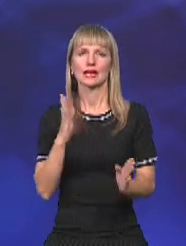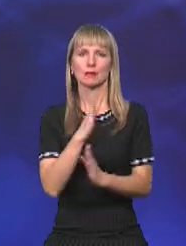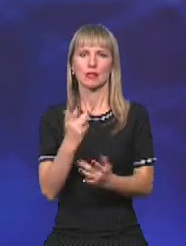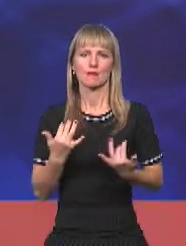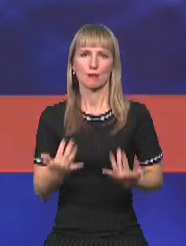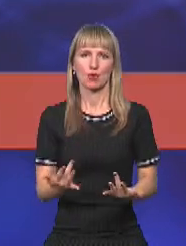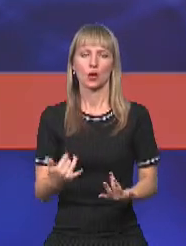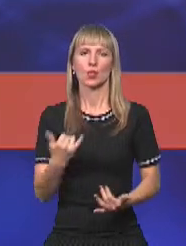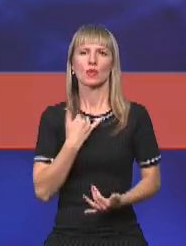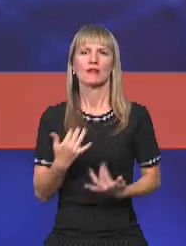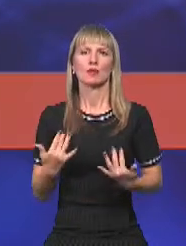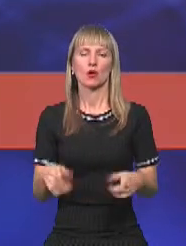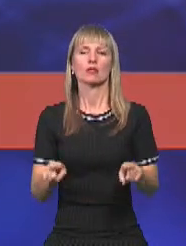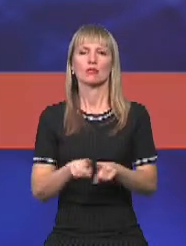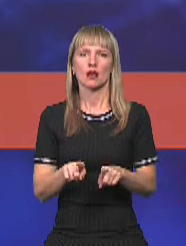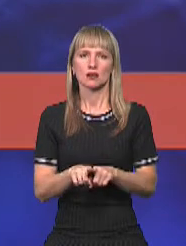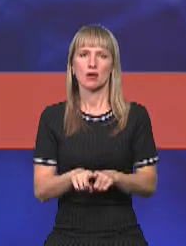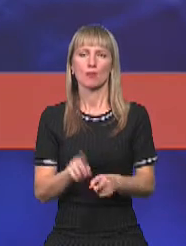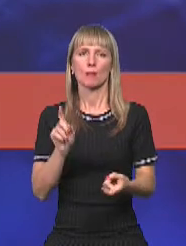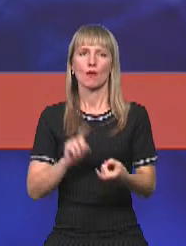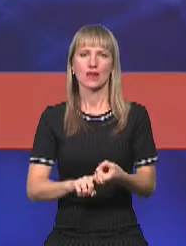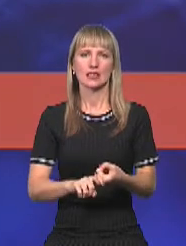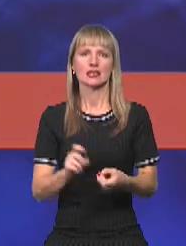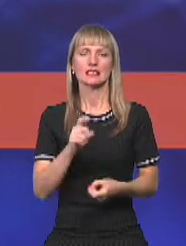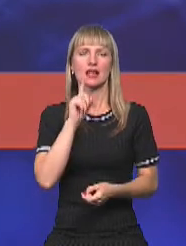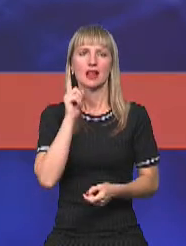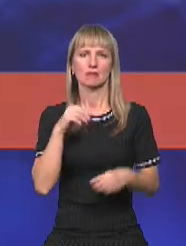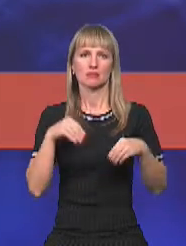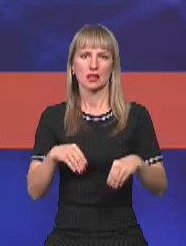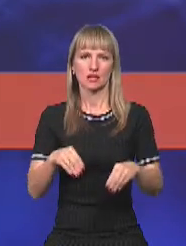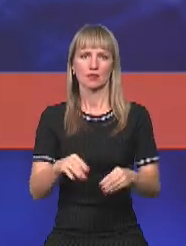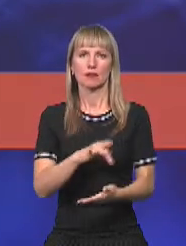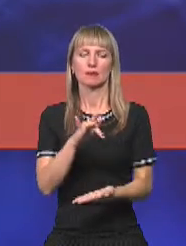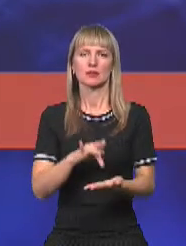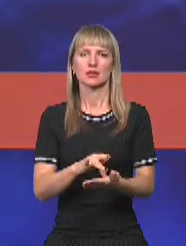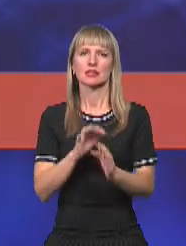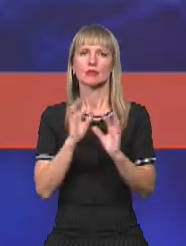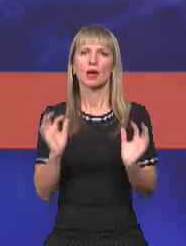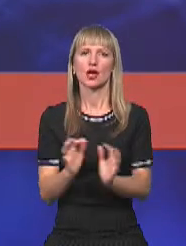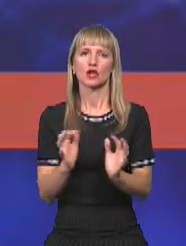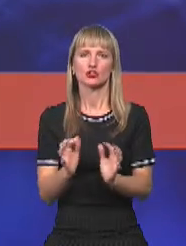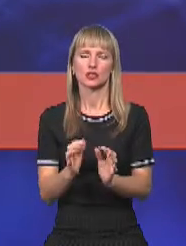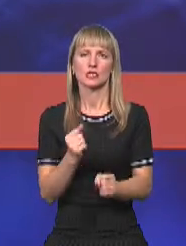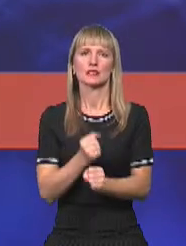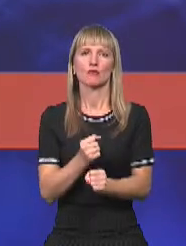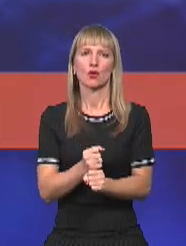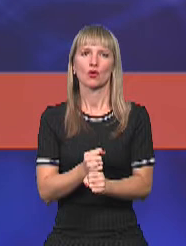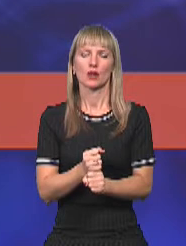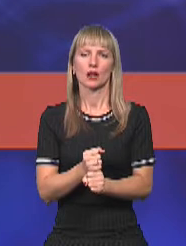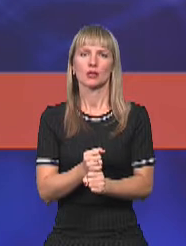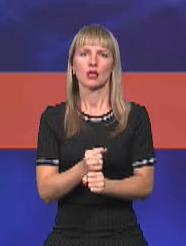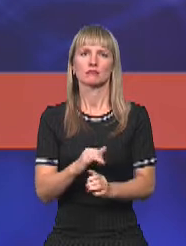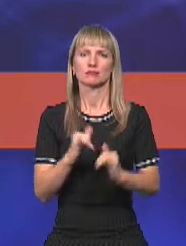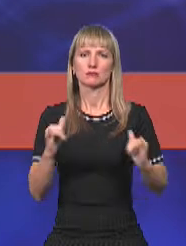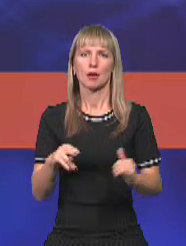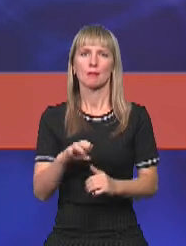вимоги. У нас вимоги так само, вони пов'язані з зеленими насадженнями в місті, тобто збереження, створення і розвиток з парків, скверів